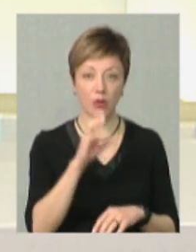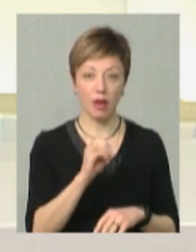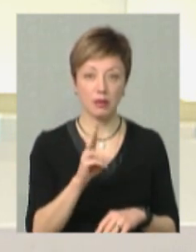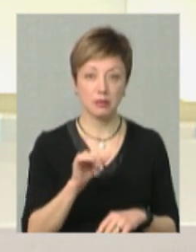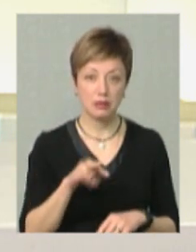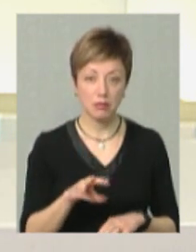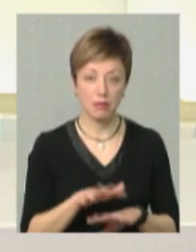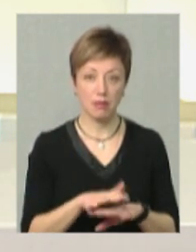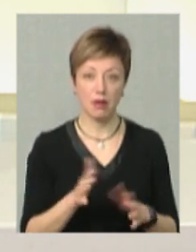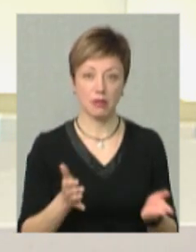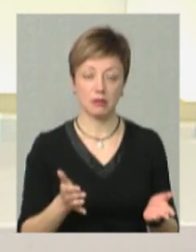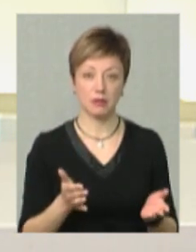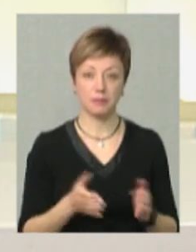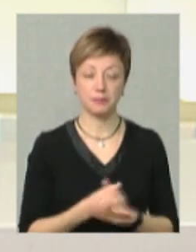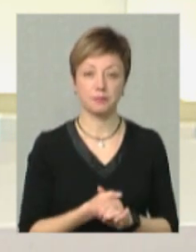Укрексімбанк.